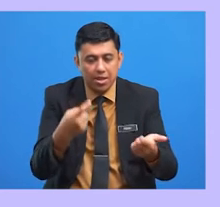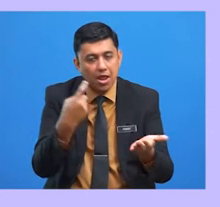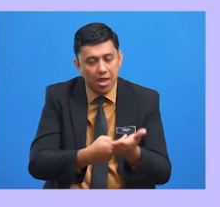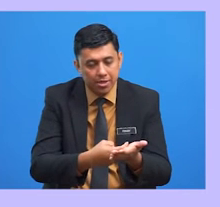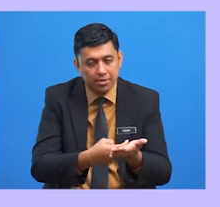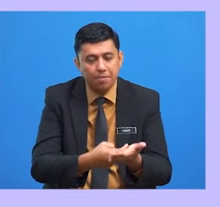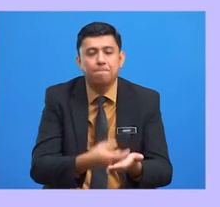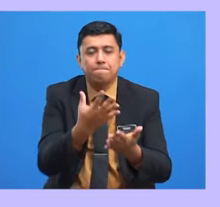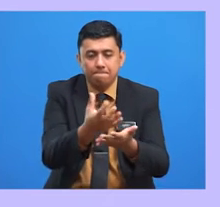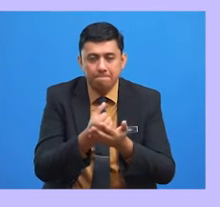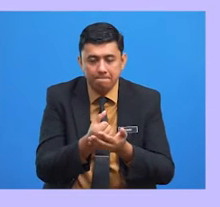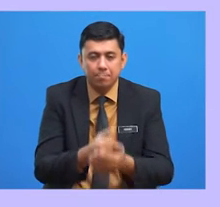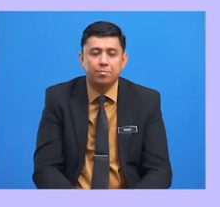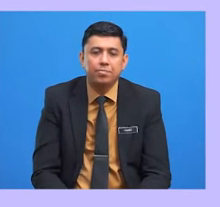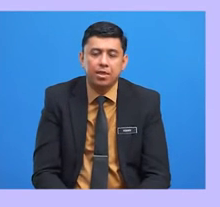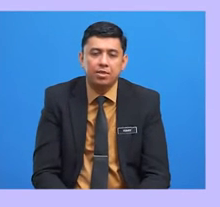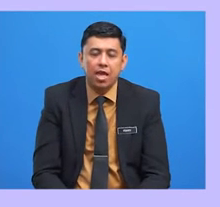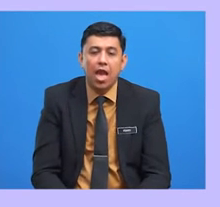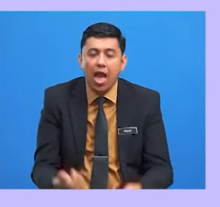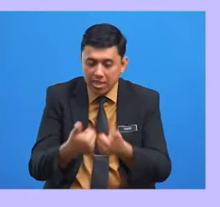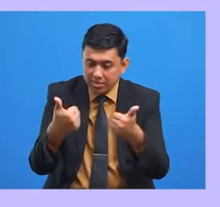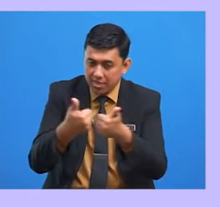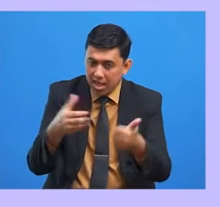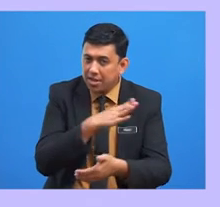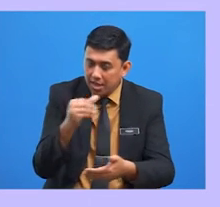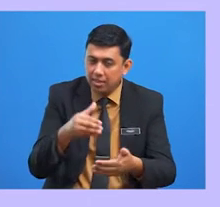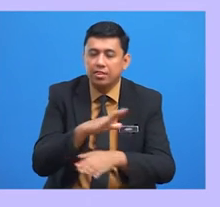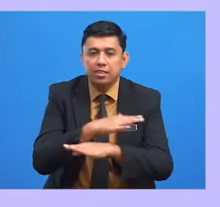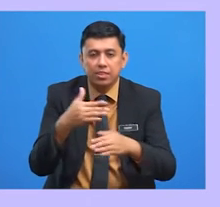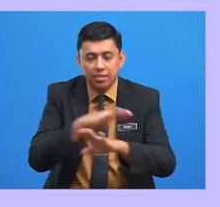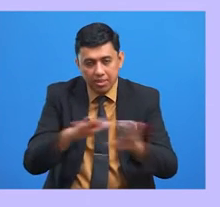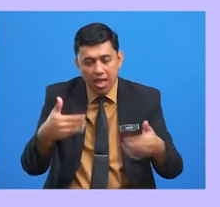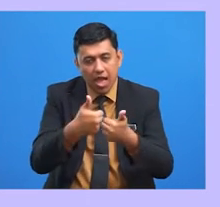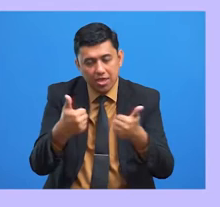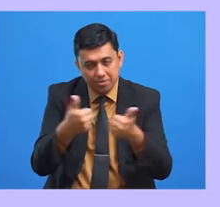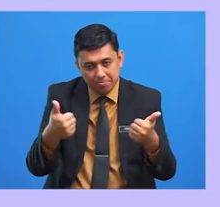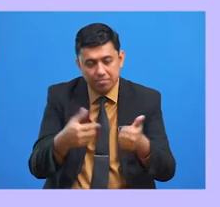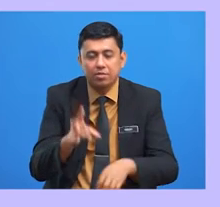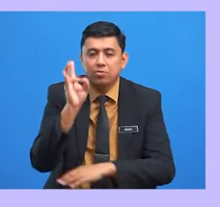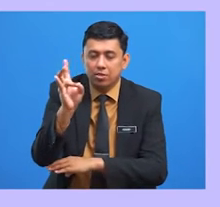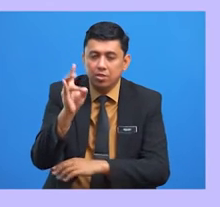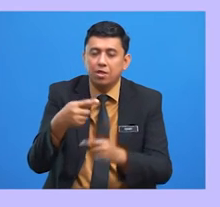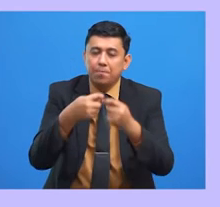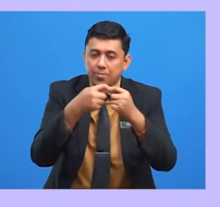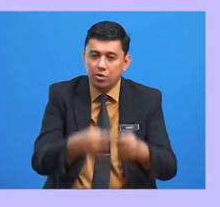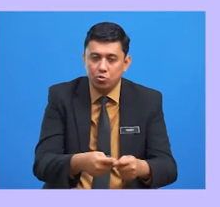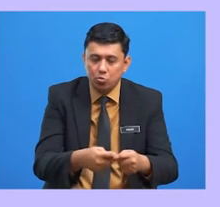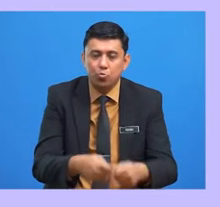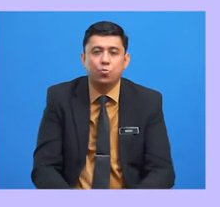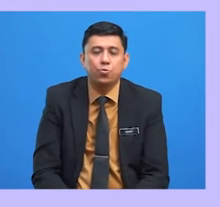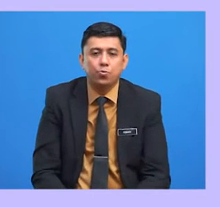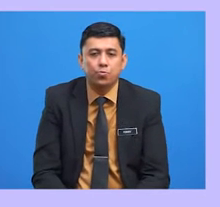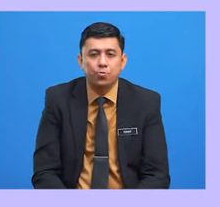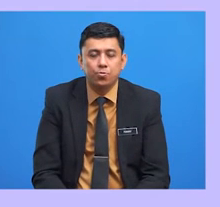permintaan iaitu keanjalan harga permintaan anjal dan tak anjal. Terdapat 7 penentu keanjalan